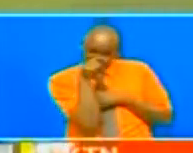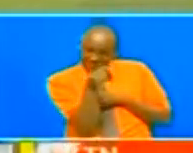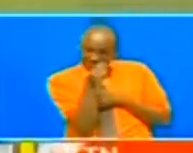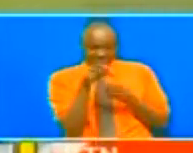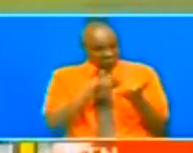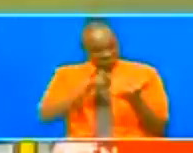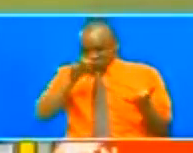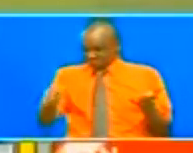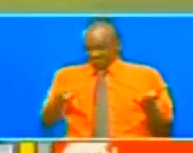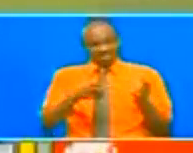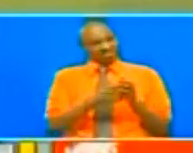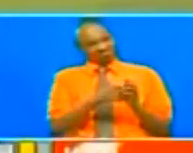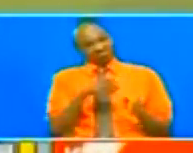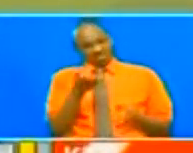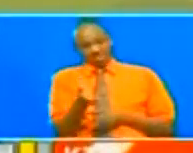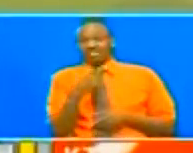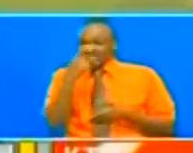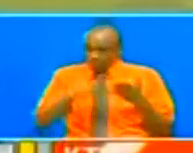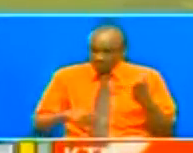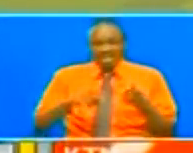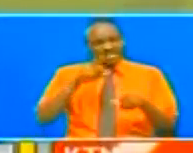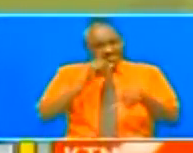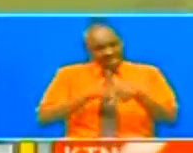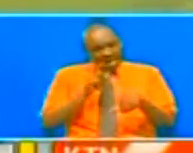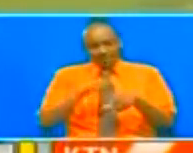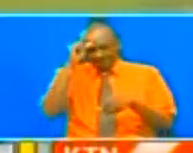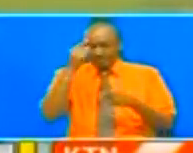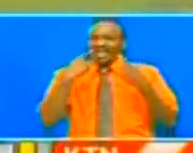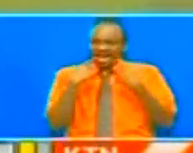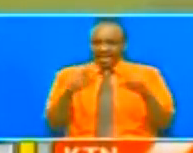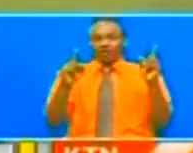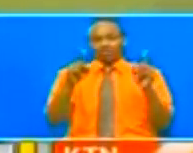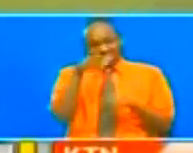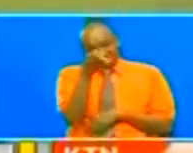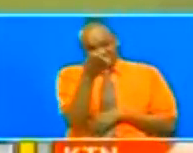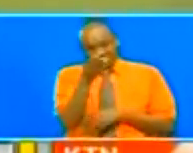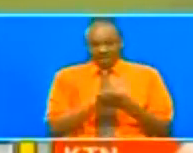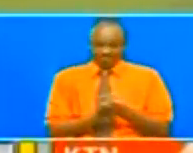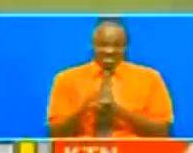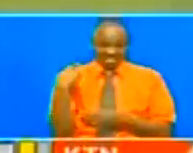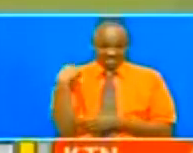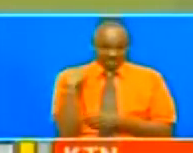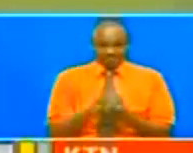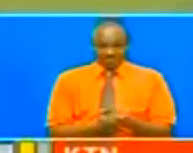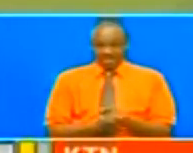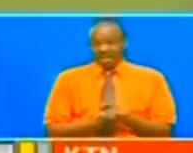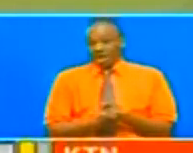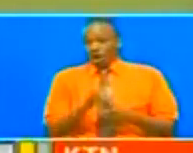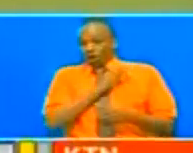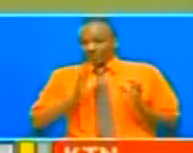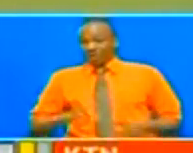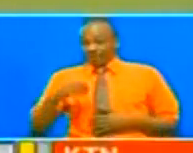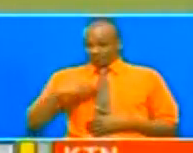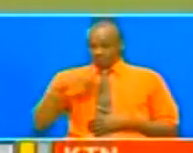na vilevile kundi la Alshabaab kufuatia tangazo la msamaha la waziri wa usalama wa taifa hapo jana. Aidha, kamishna wa